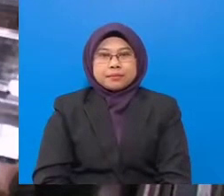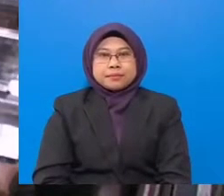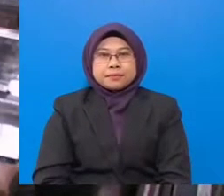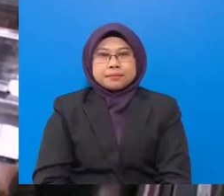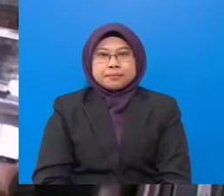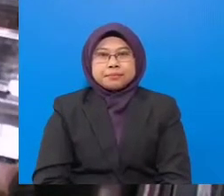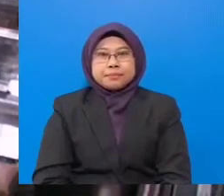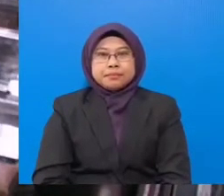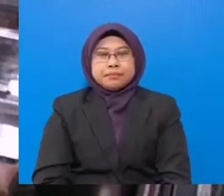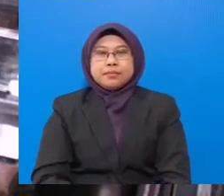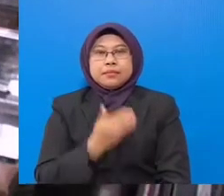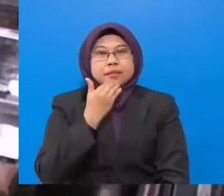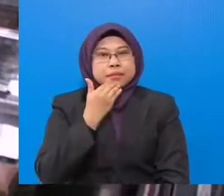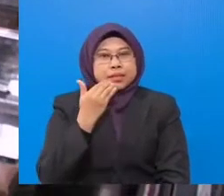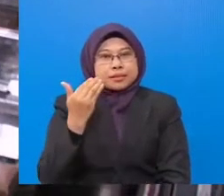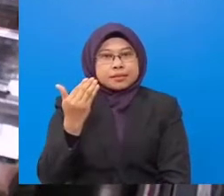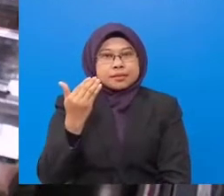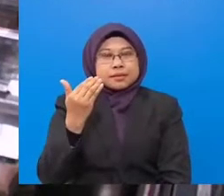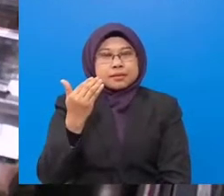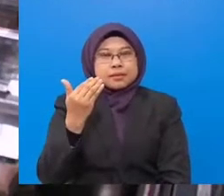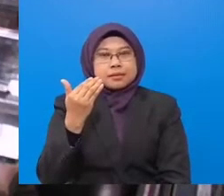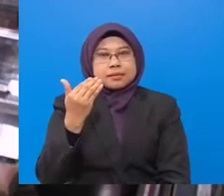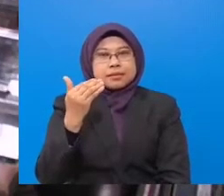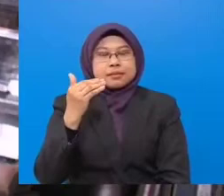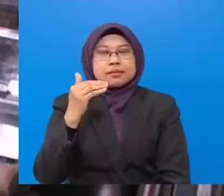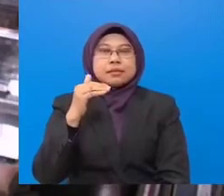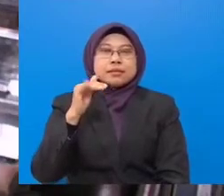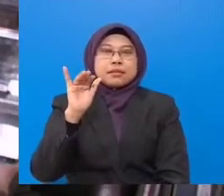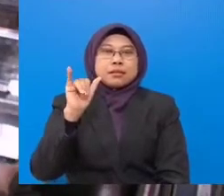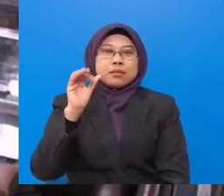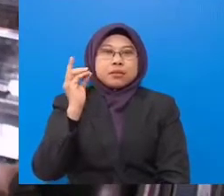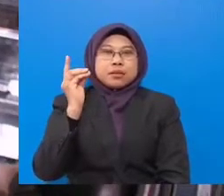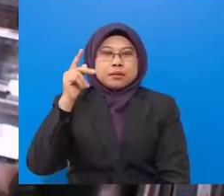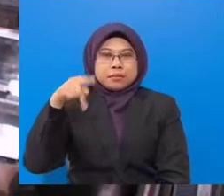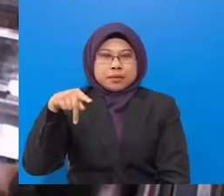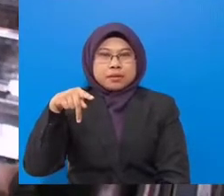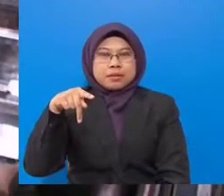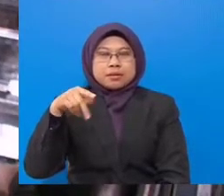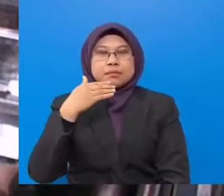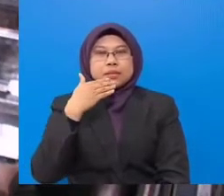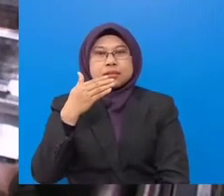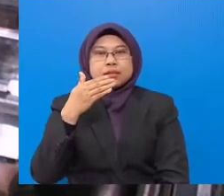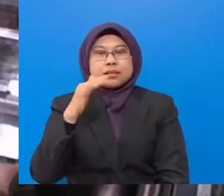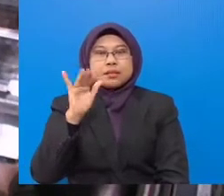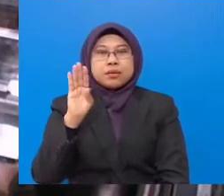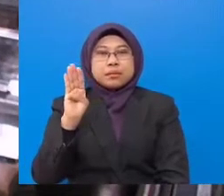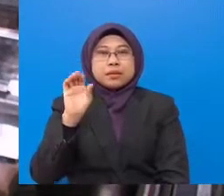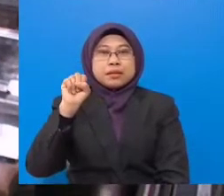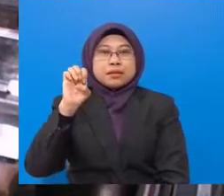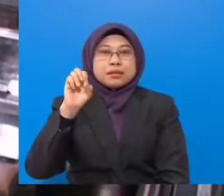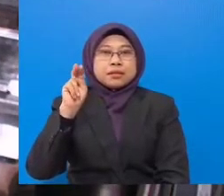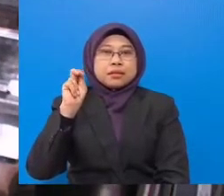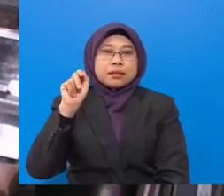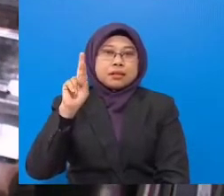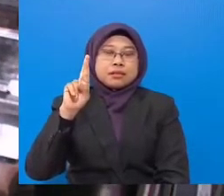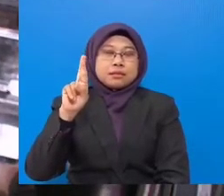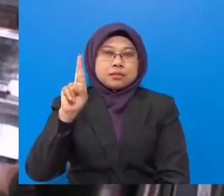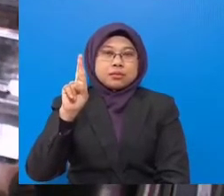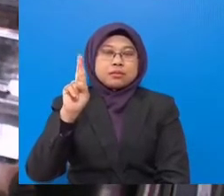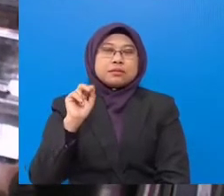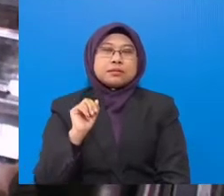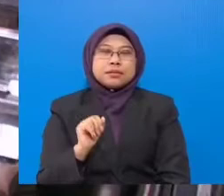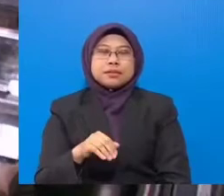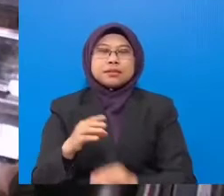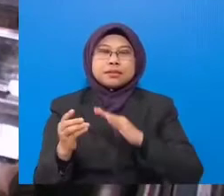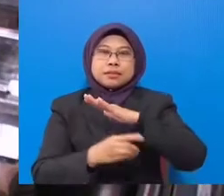Hai bersih bekas yang di-pertuan terima kasih pada yang memaksa Naruto yang bertanya Tuhan dipertua